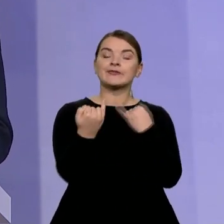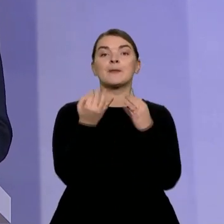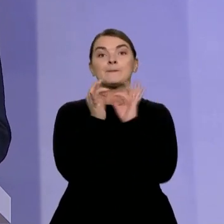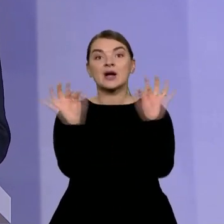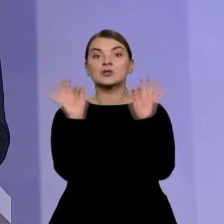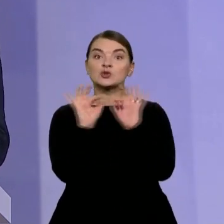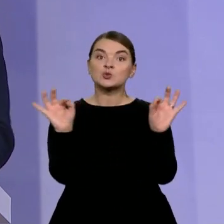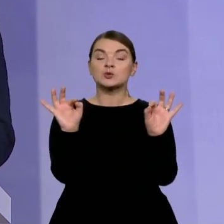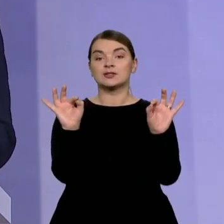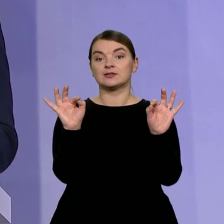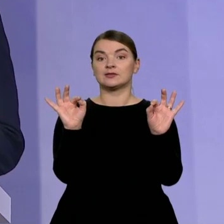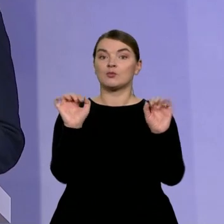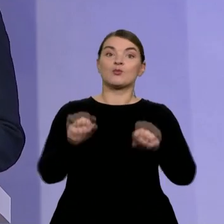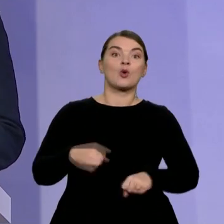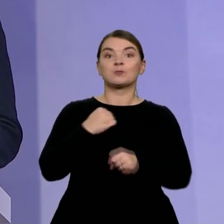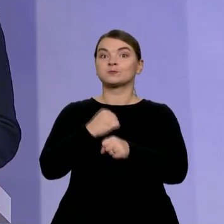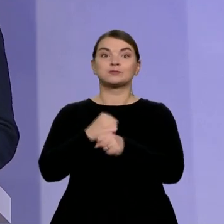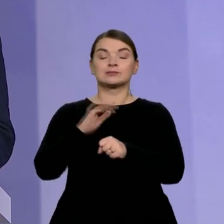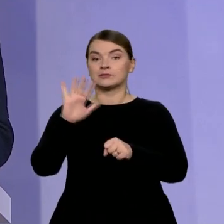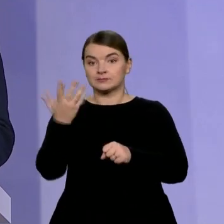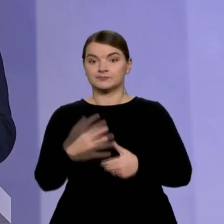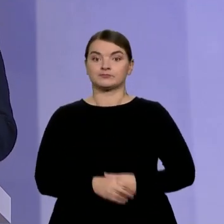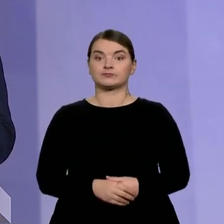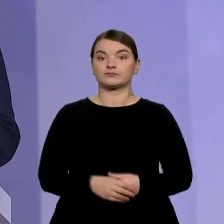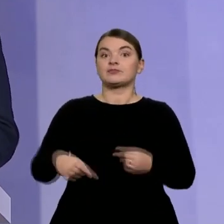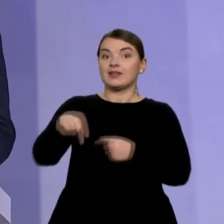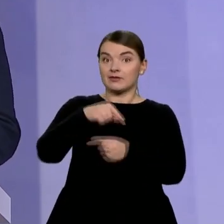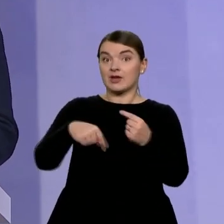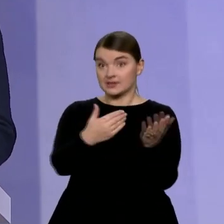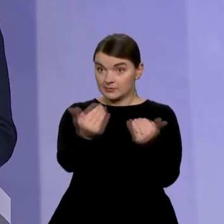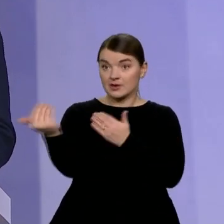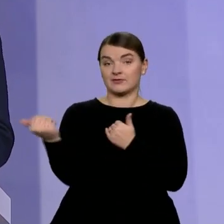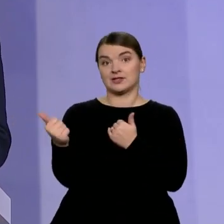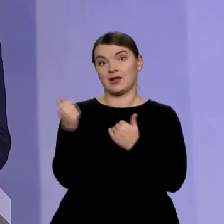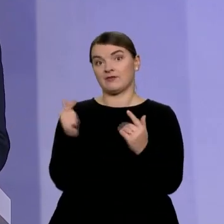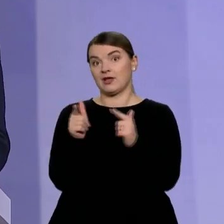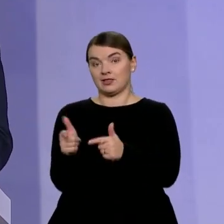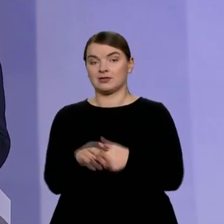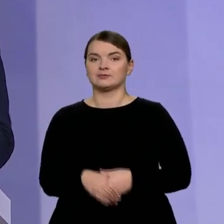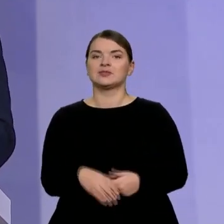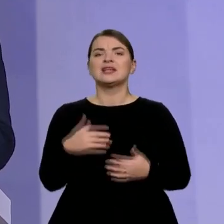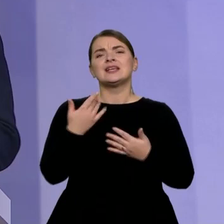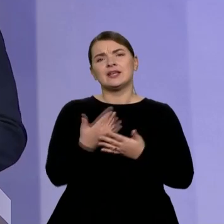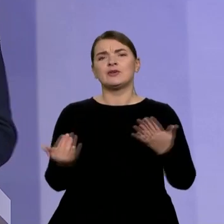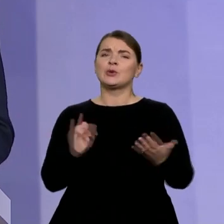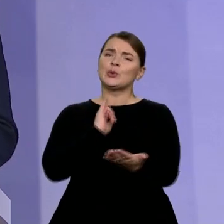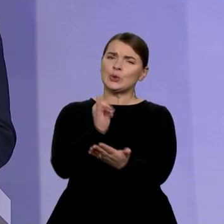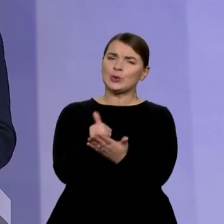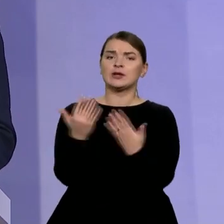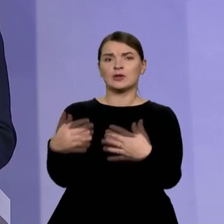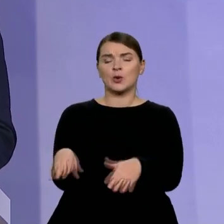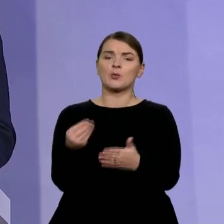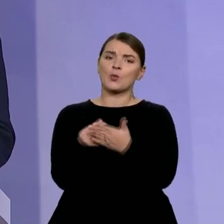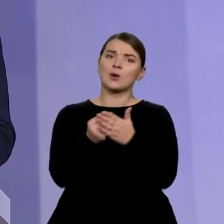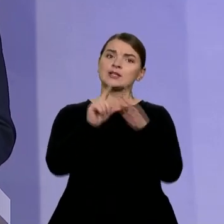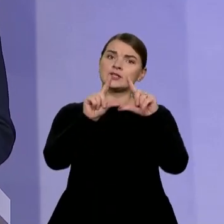tikrus sprendimus ir lengvatas tiems verslams, kad jie ateitų. Žinoma, lengvatas jau yra siūlomas, na, mokesčių